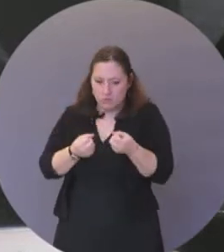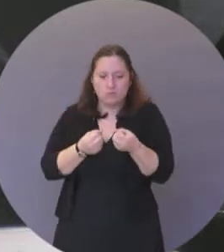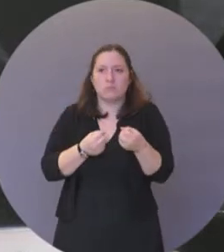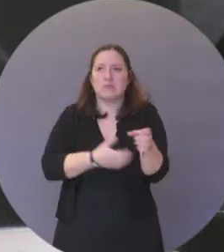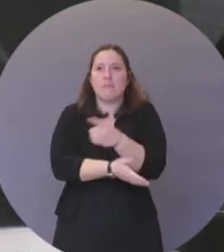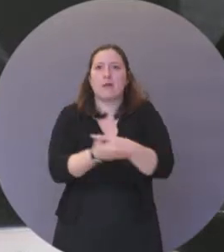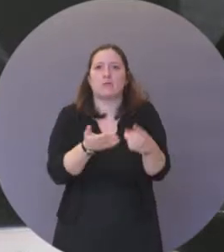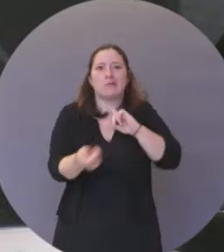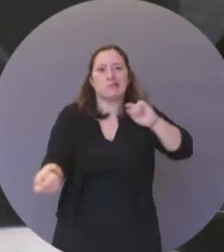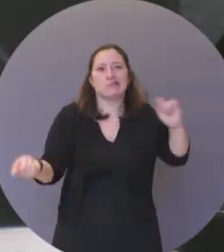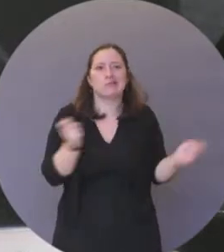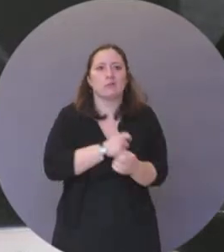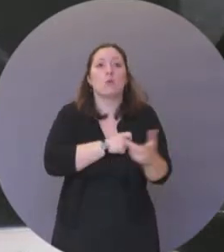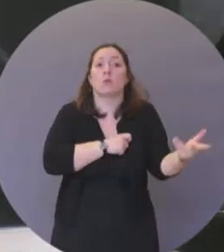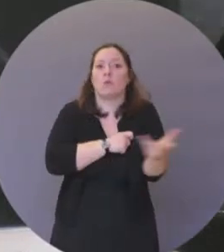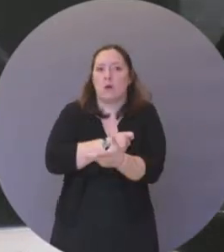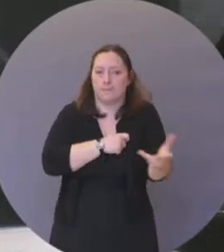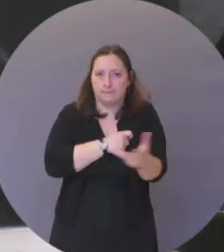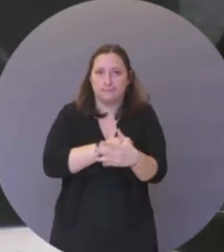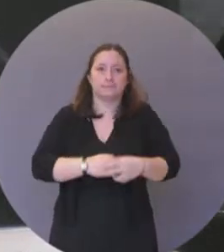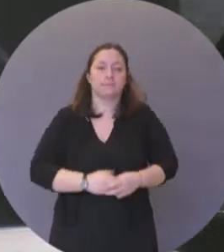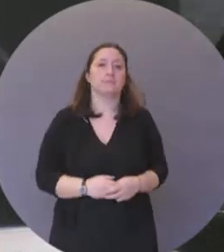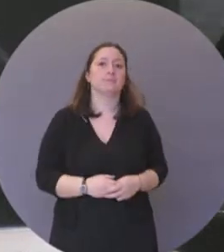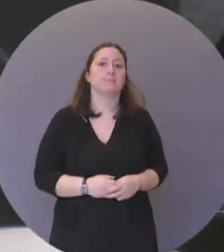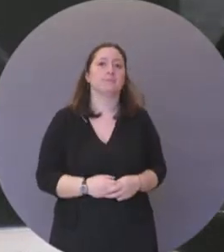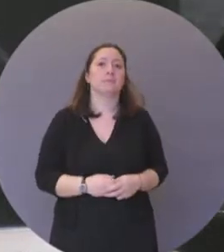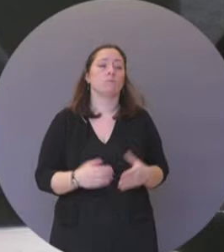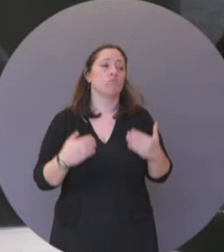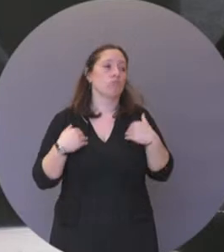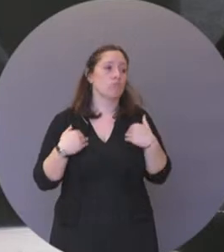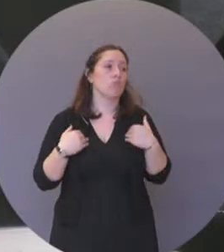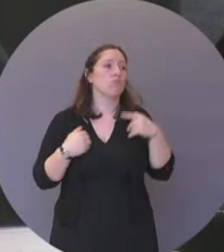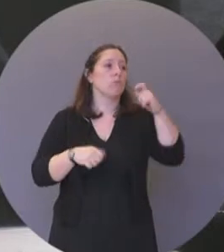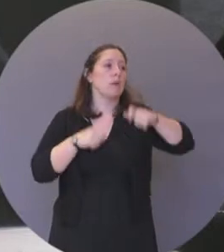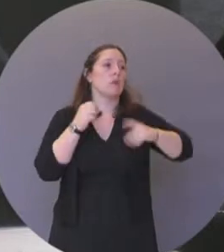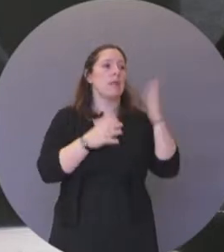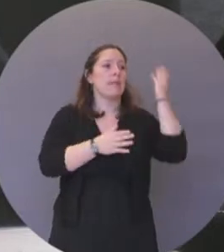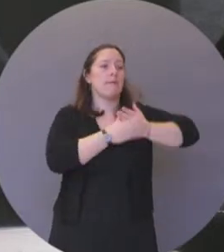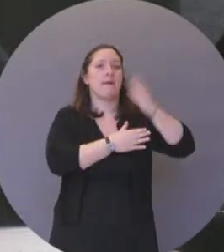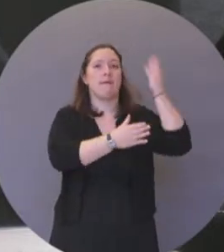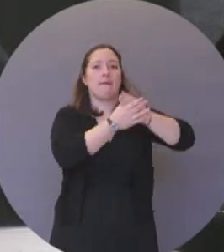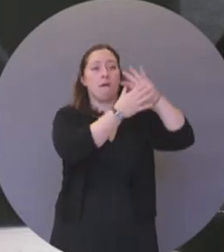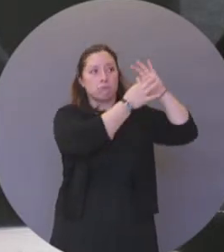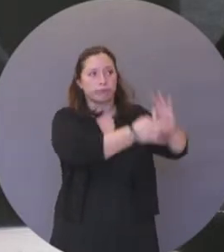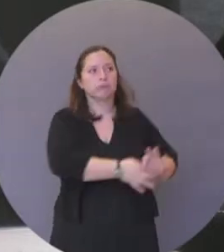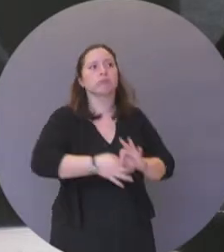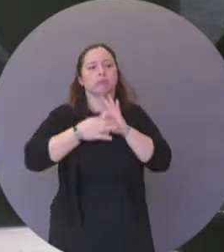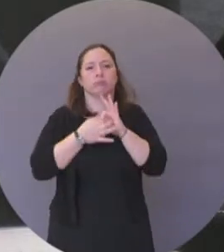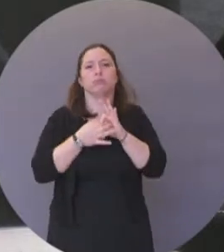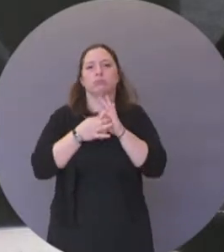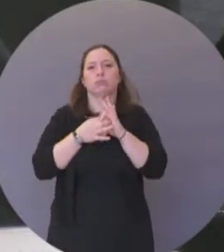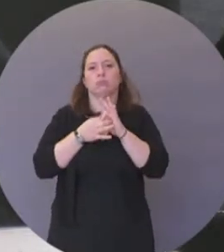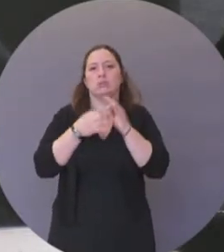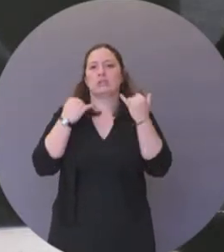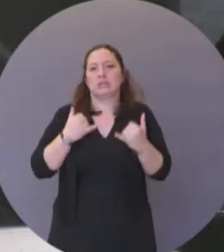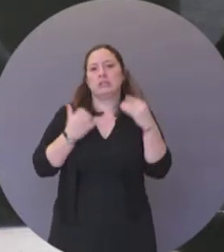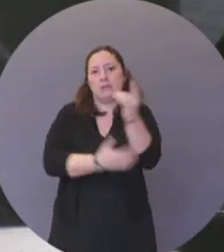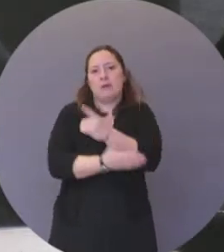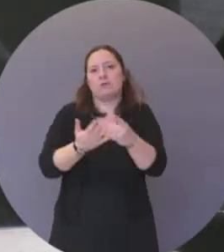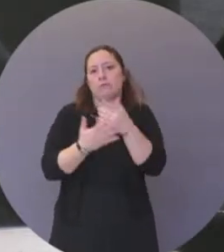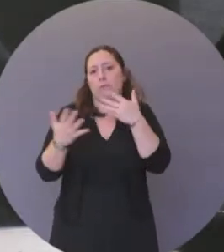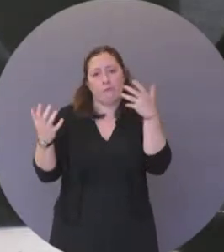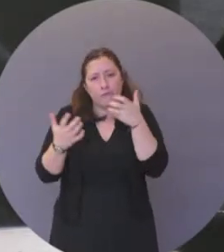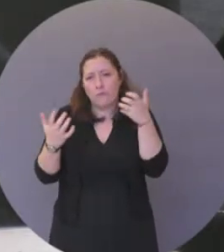pense que je peux retrouver les interventions de mes collègues sur la volonté de protéger dans ce département les plus vulnérables